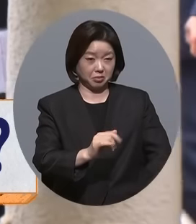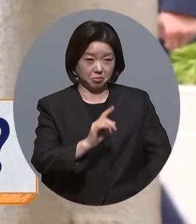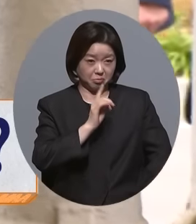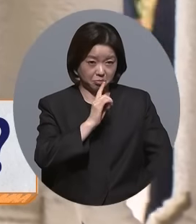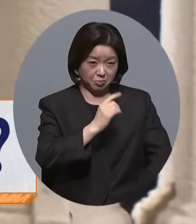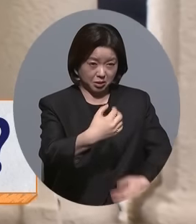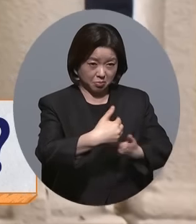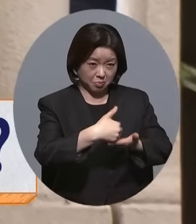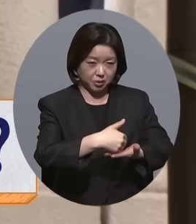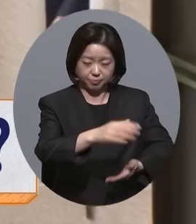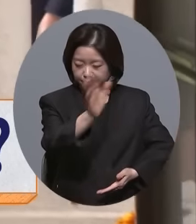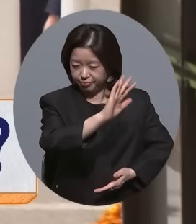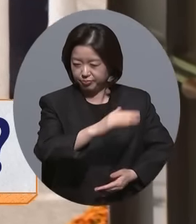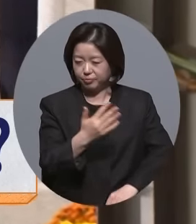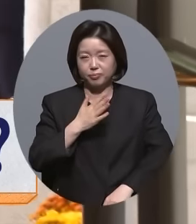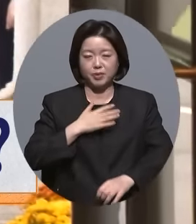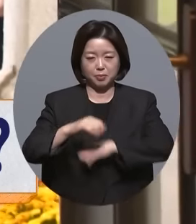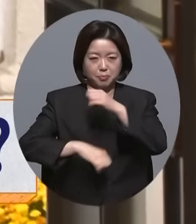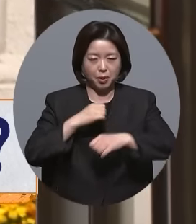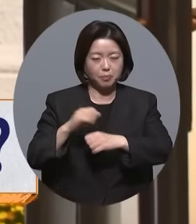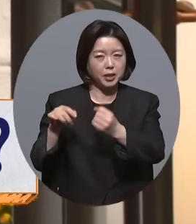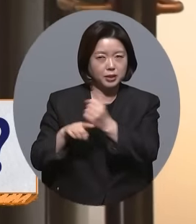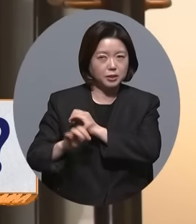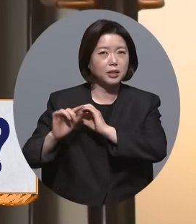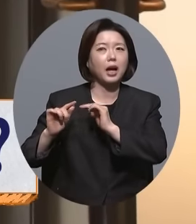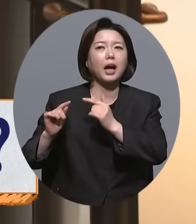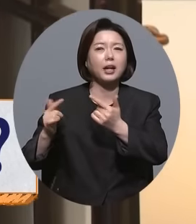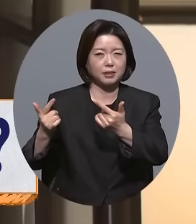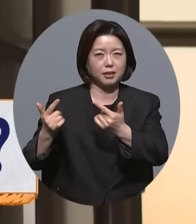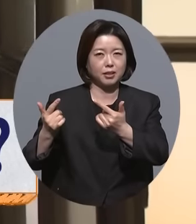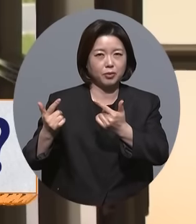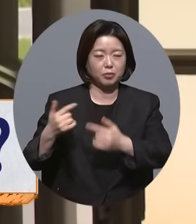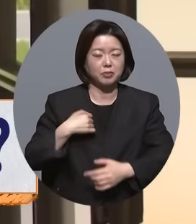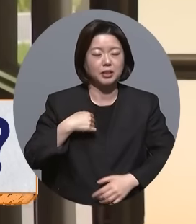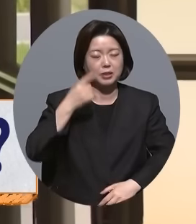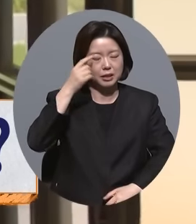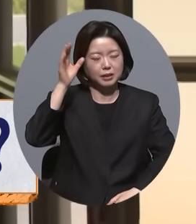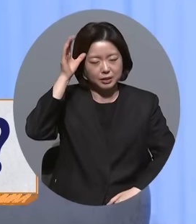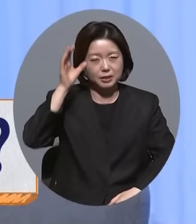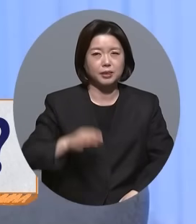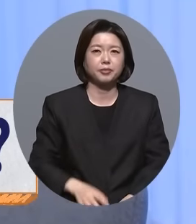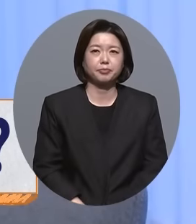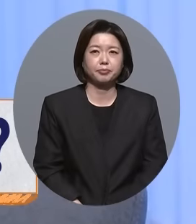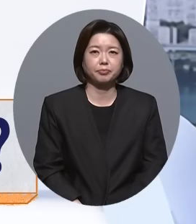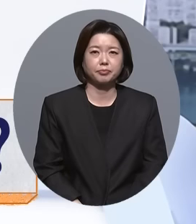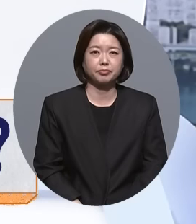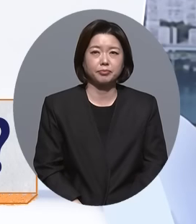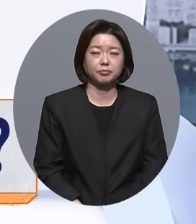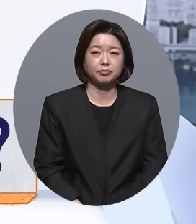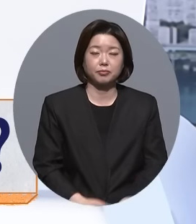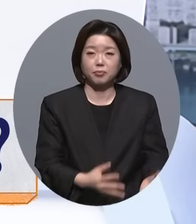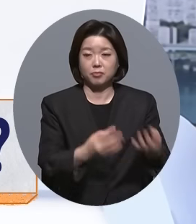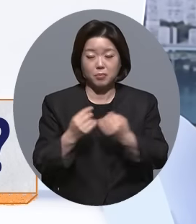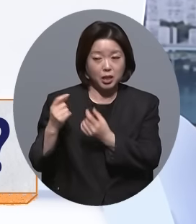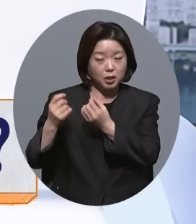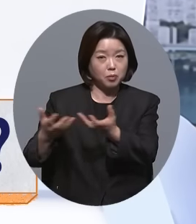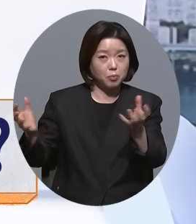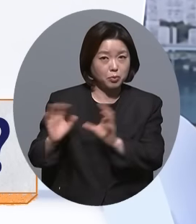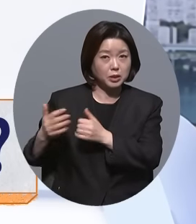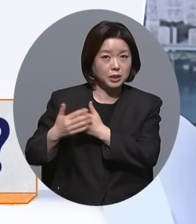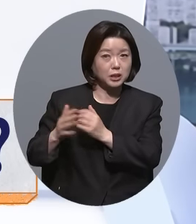가겠다, 내 마음대로 하겠다라는 뜻이 아닐 것이라고 그렇게 기대하고 있습니다. 알겠습니다. 그리고 많은 보수